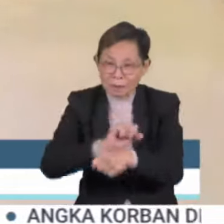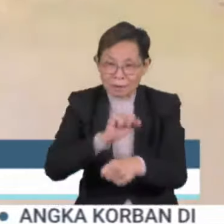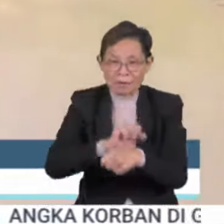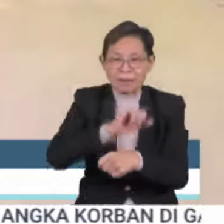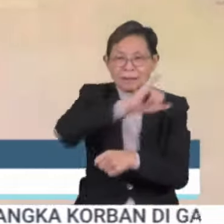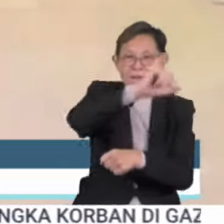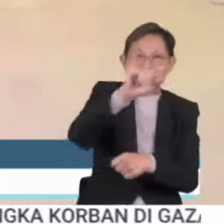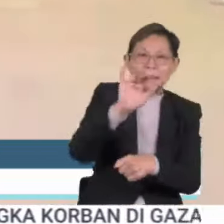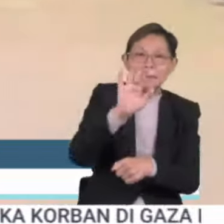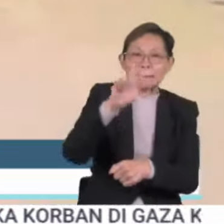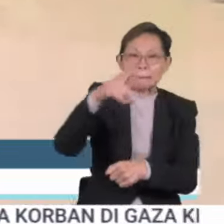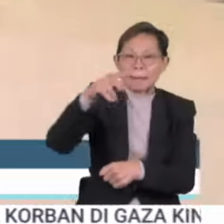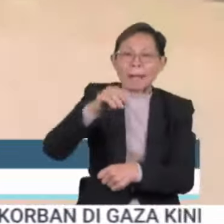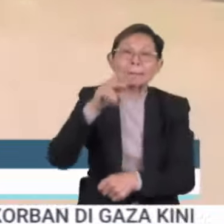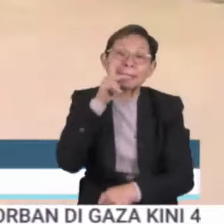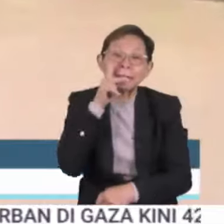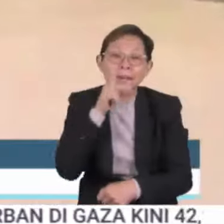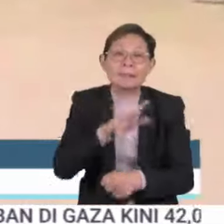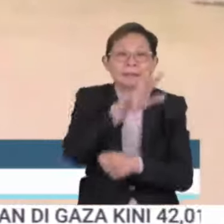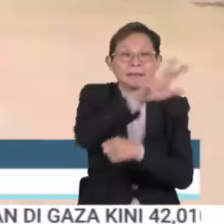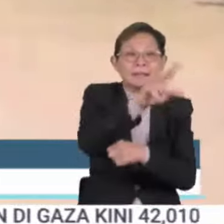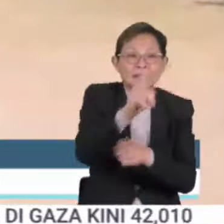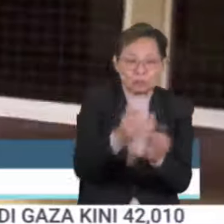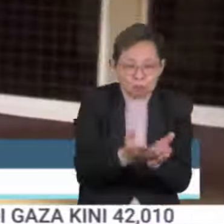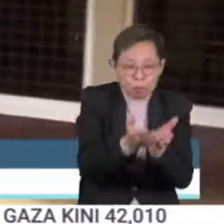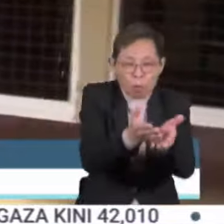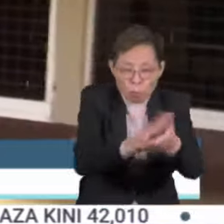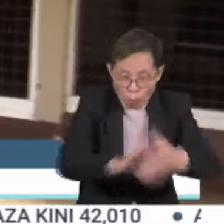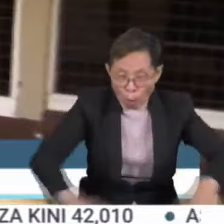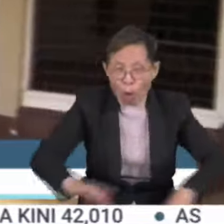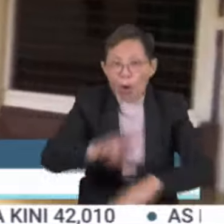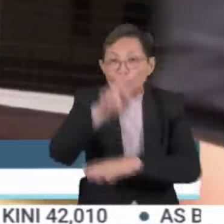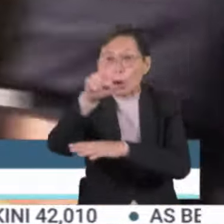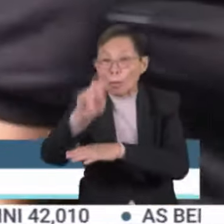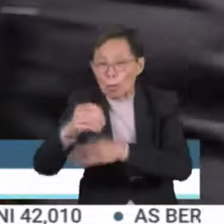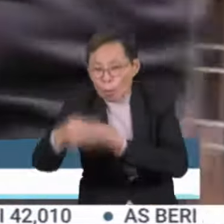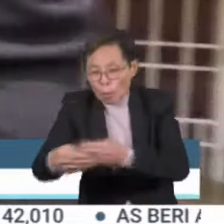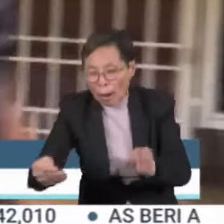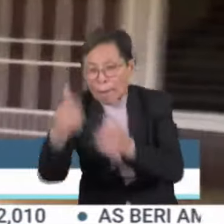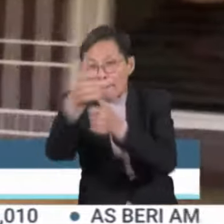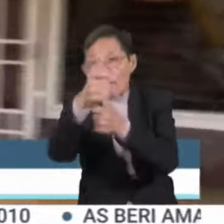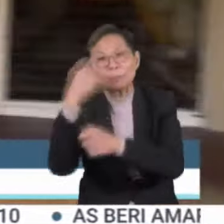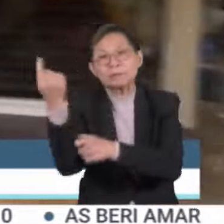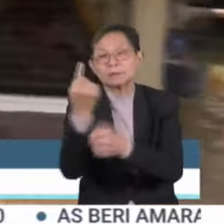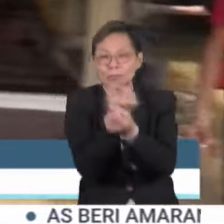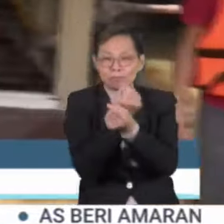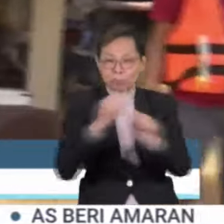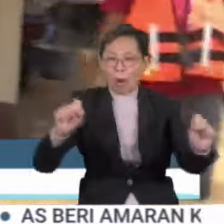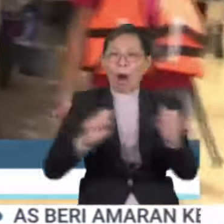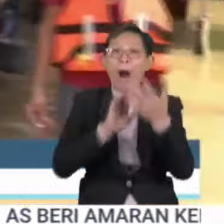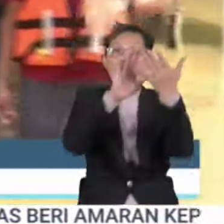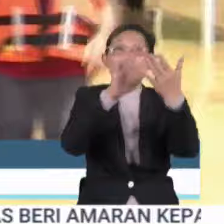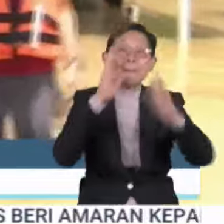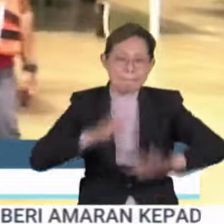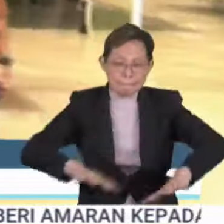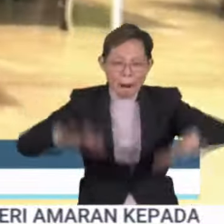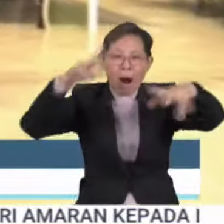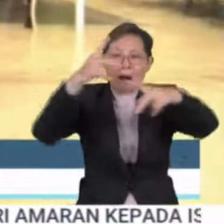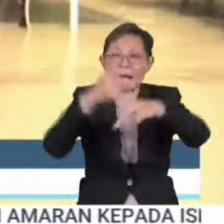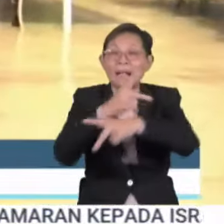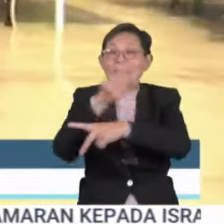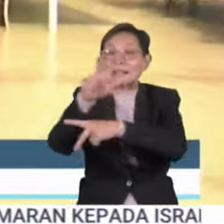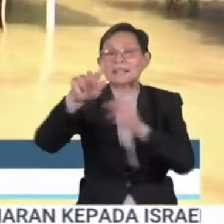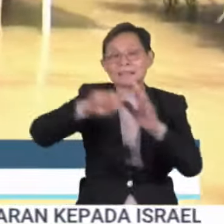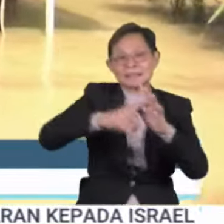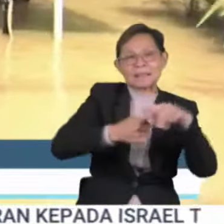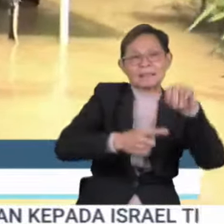JBPM Kedah turut menyediakan 31 bot penyelamat dengan 20 balai bomba sentiasa siap siaga hadapi gelombang banjir ketiga sejak